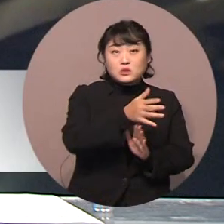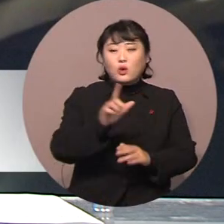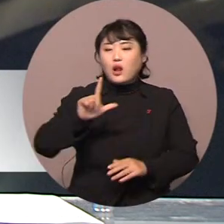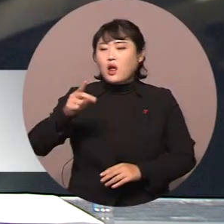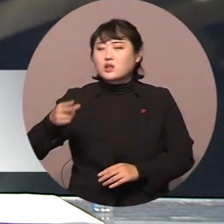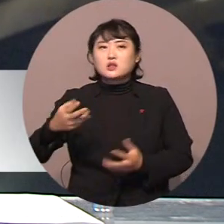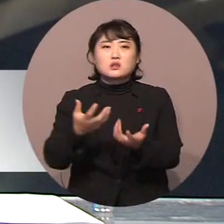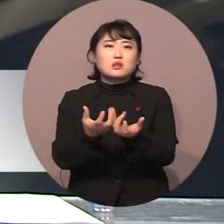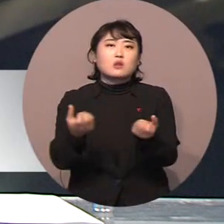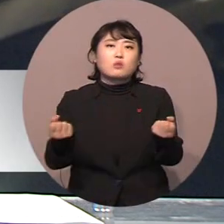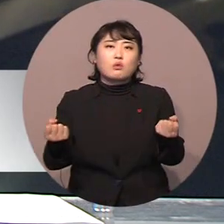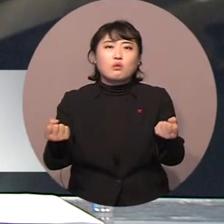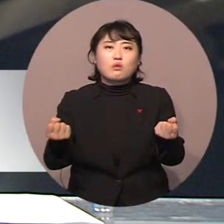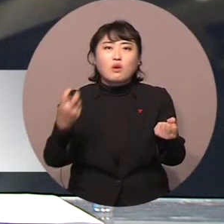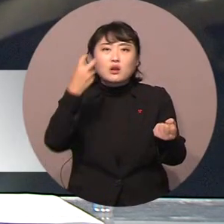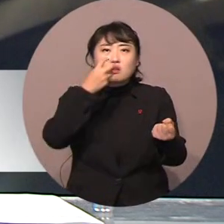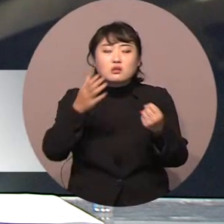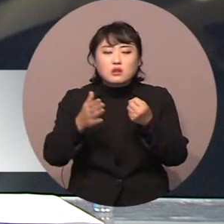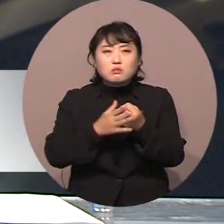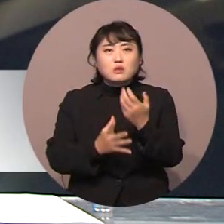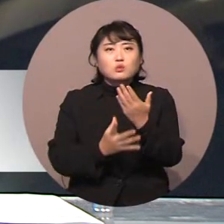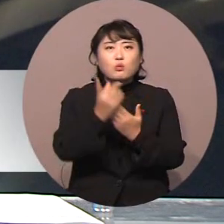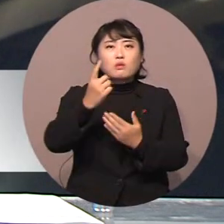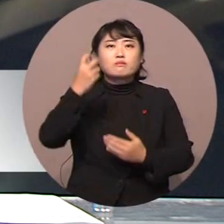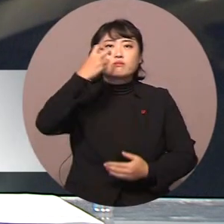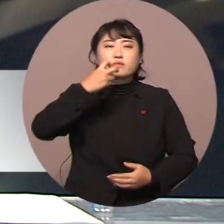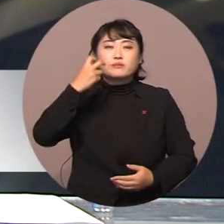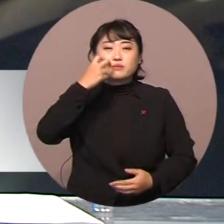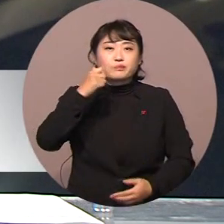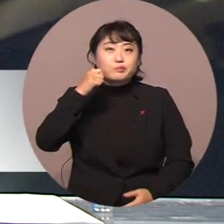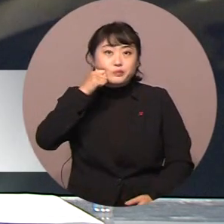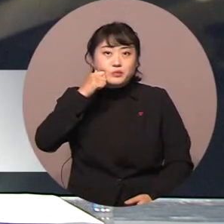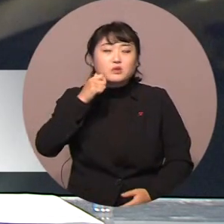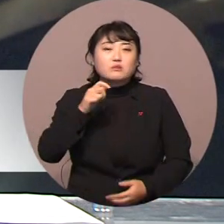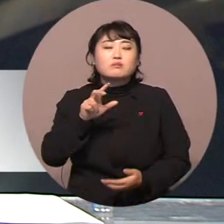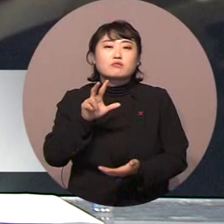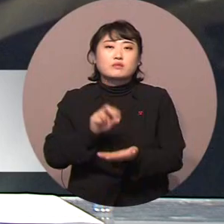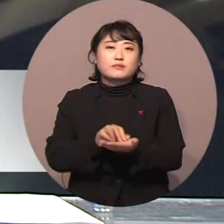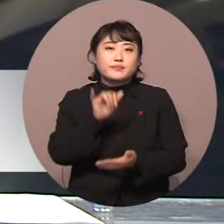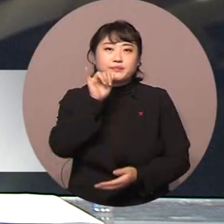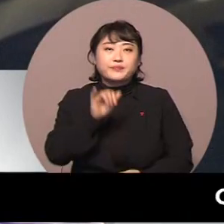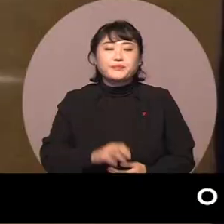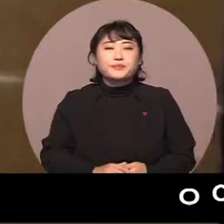나눠서 맞다 보니 종합적인 관리가 안 된다는 지적이 제기됩니다 김지혜